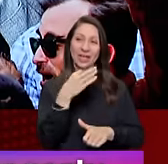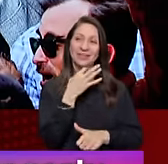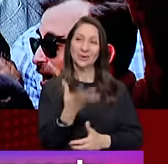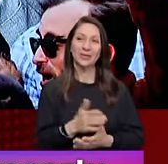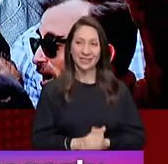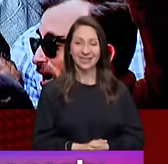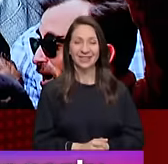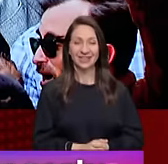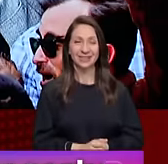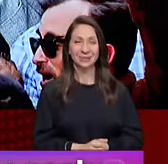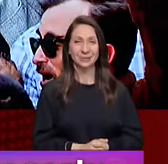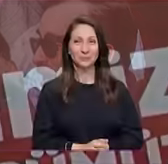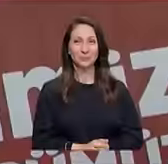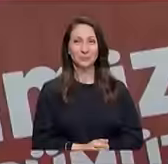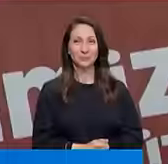etti.